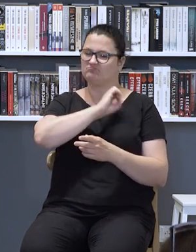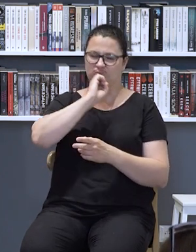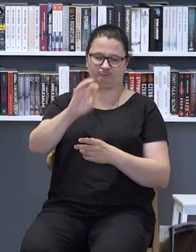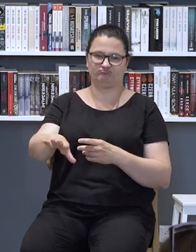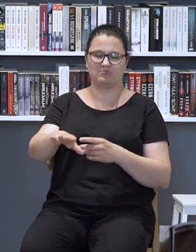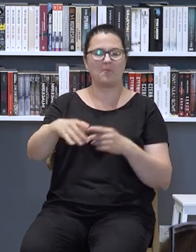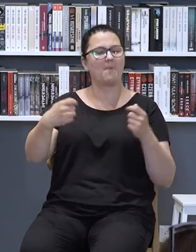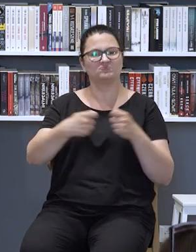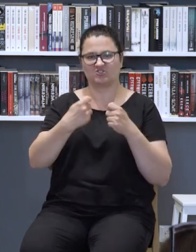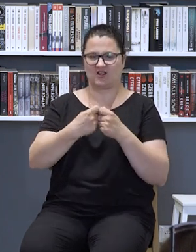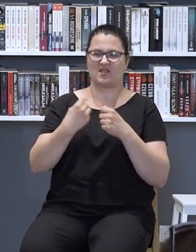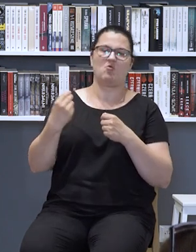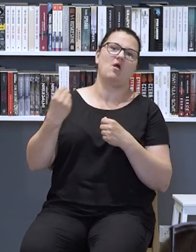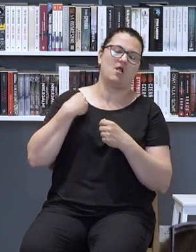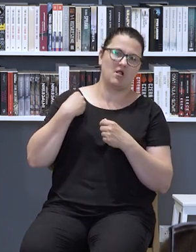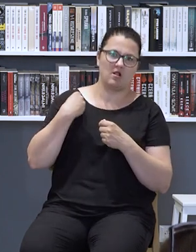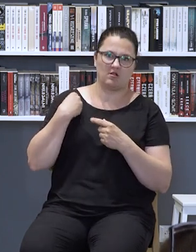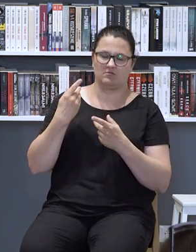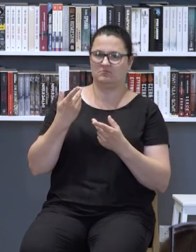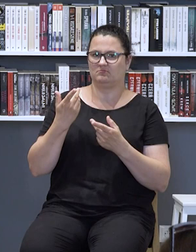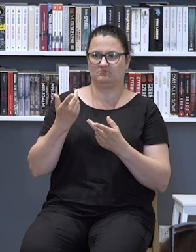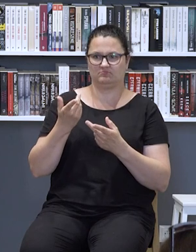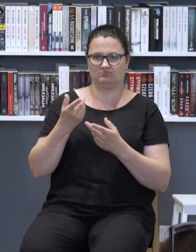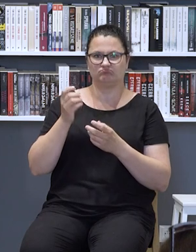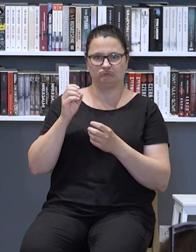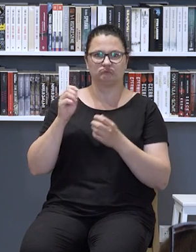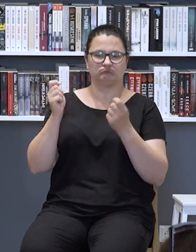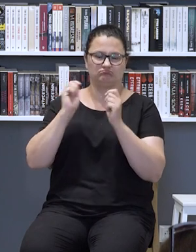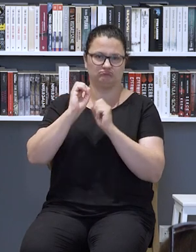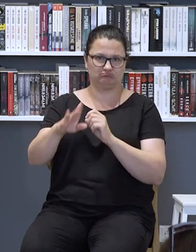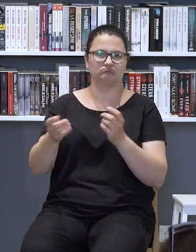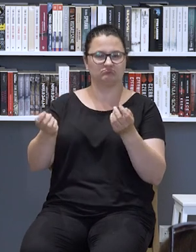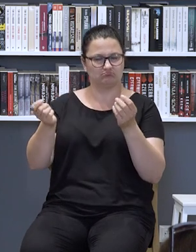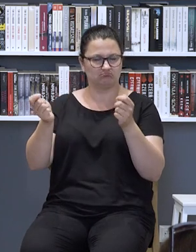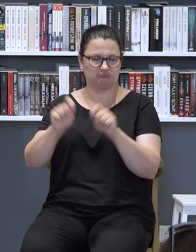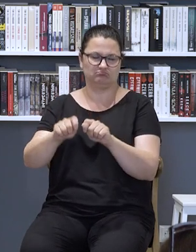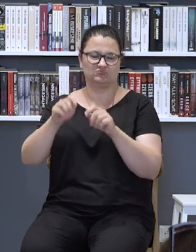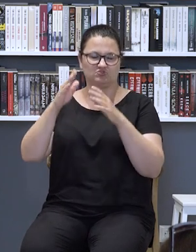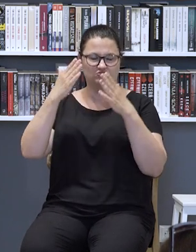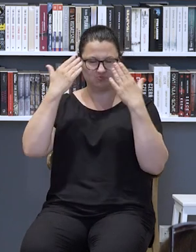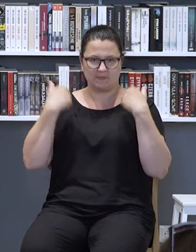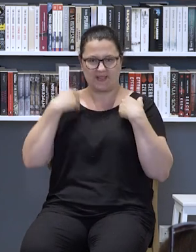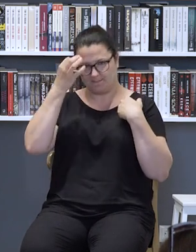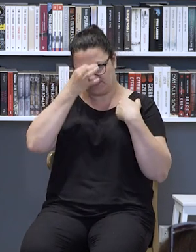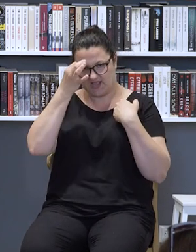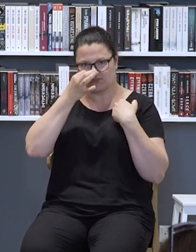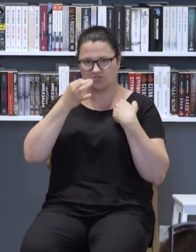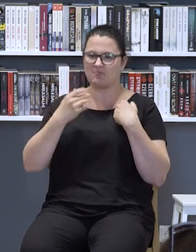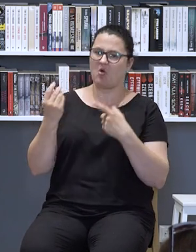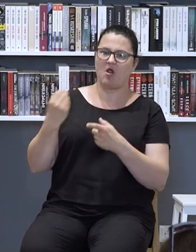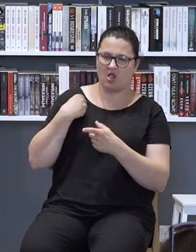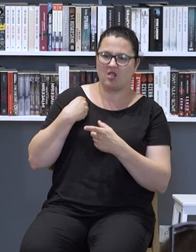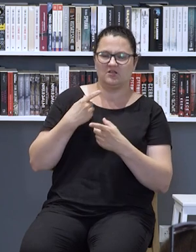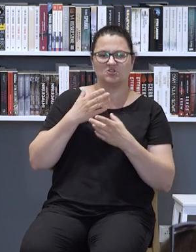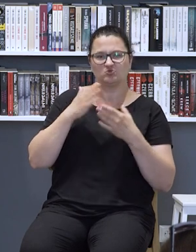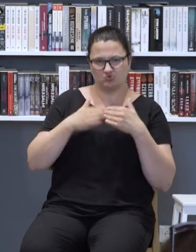że ona się upomina o oddanie jej tego, co jej się... Zawarcie związku